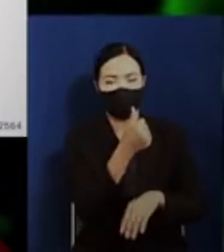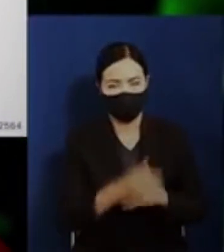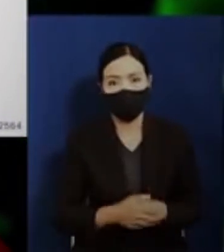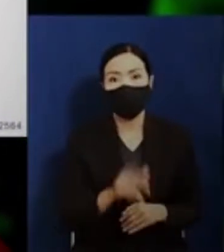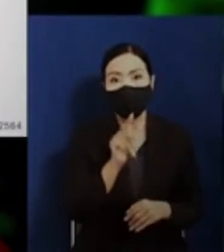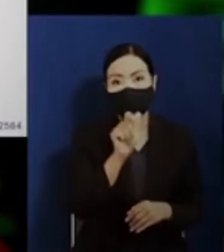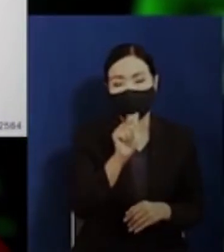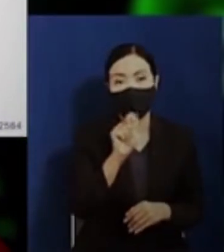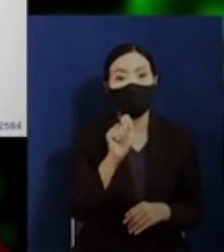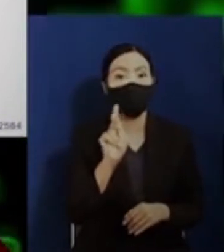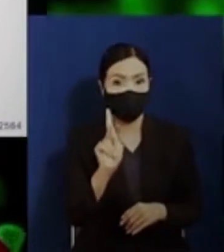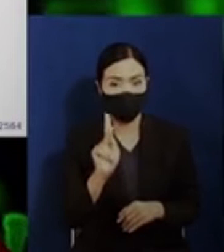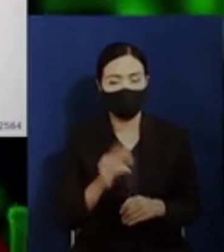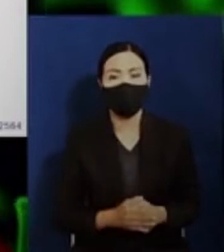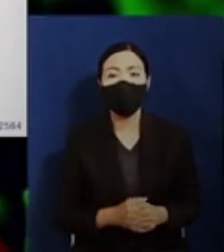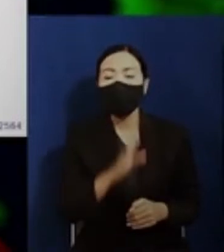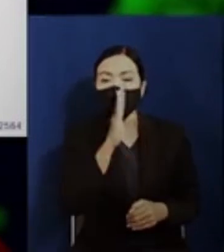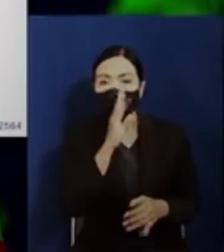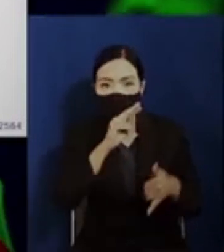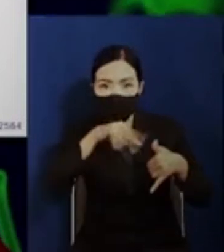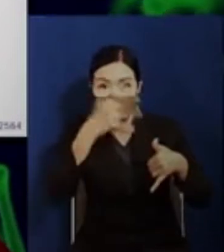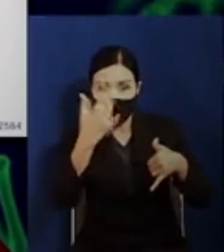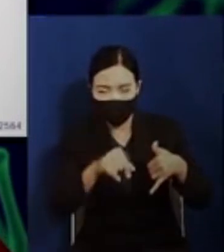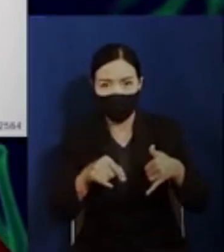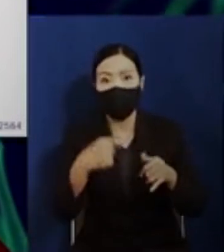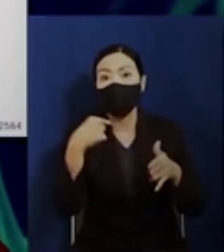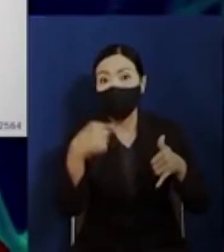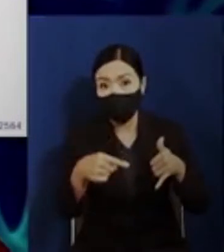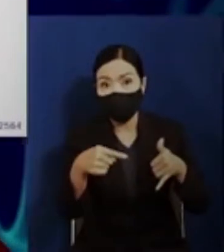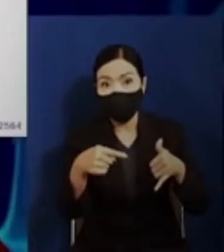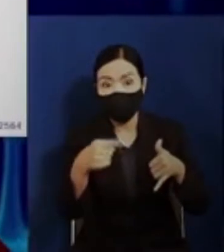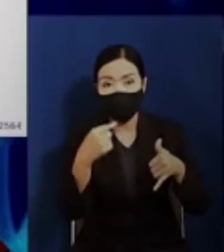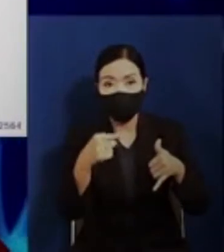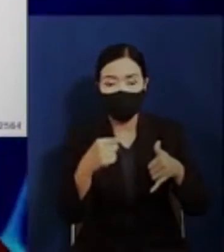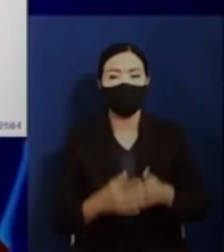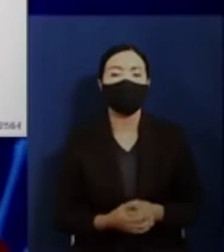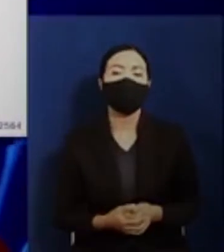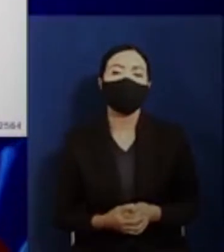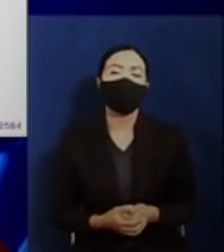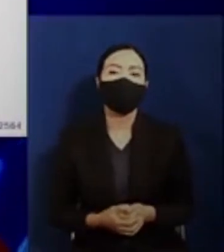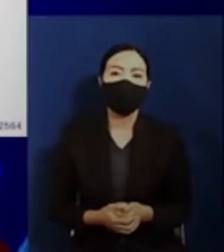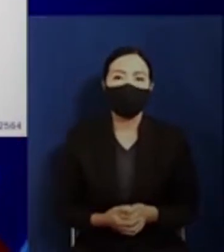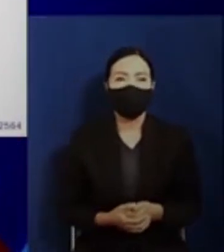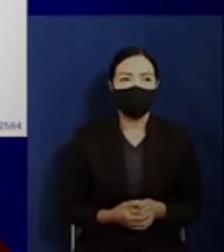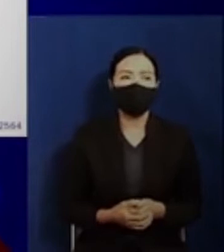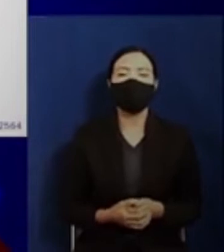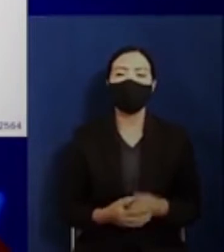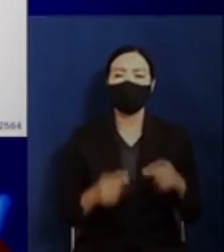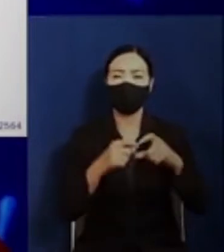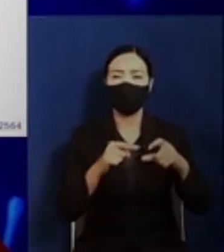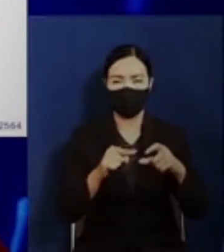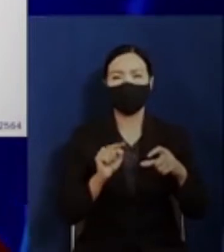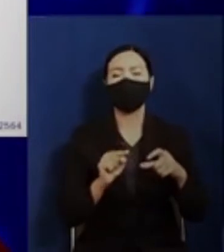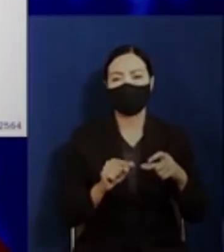ถ้าเป็นผลลบนะครับหรือเป็นเนกาทีฟเนี่ยเนื่องจากว่าตัวชุดตรวจแอนติเจนเนี่ยมีข้อจำกัดก็คือว่า